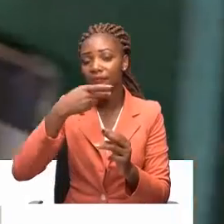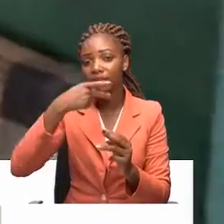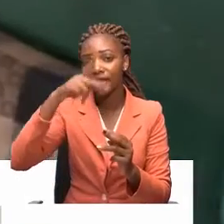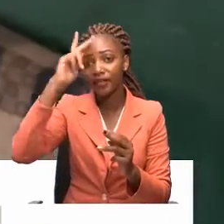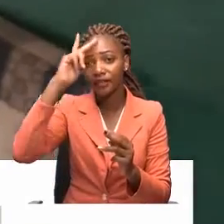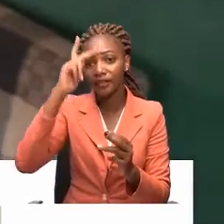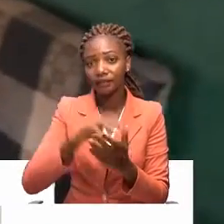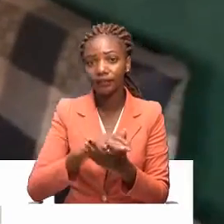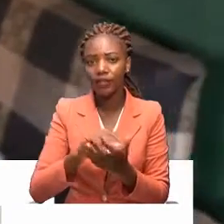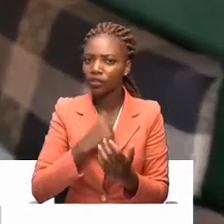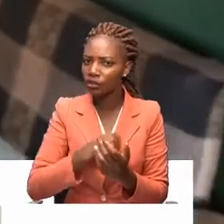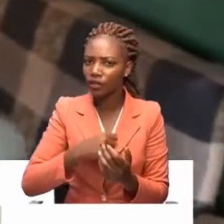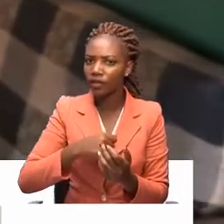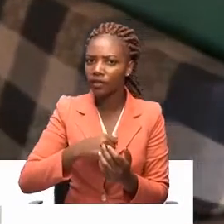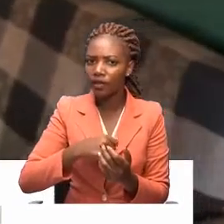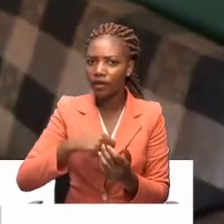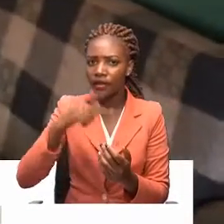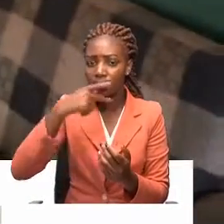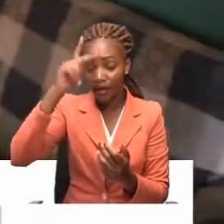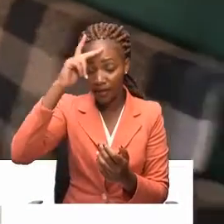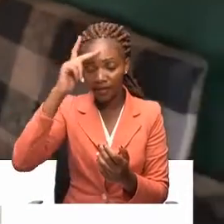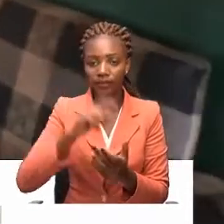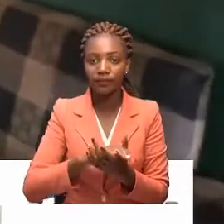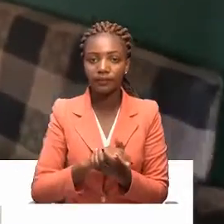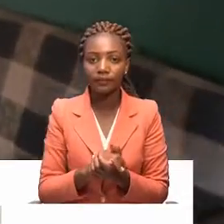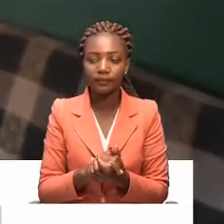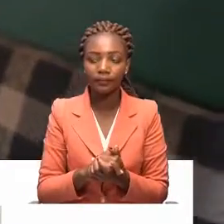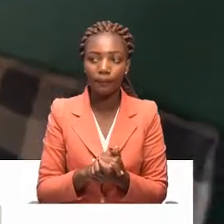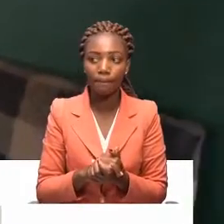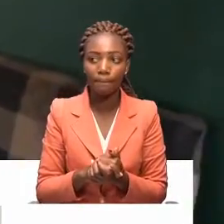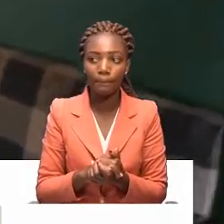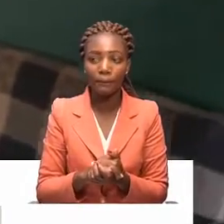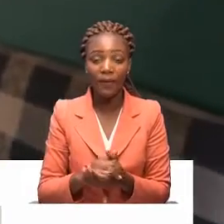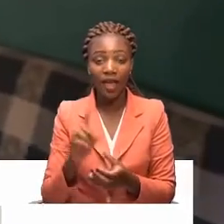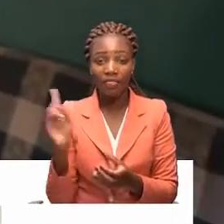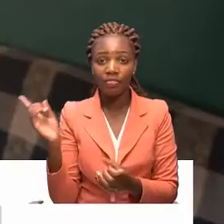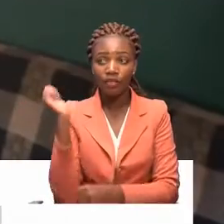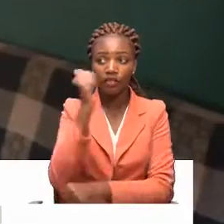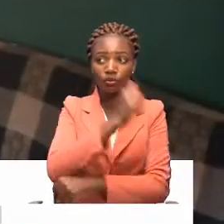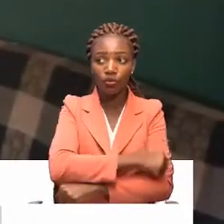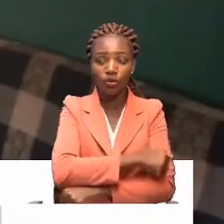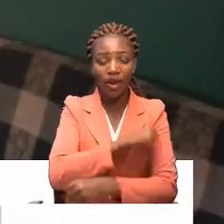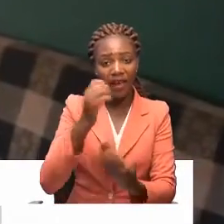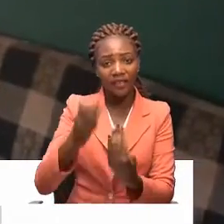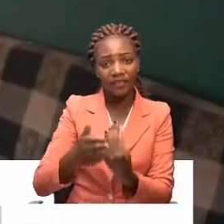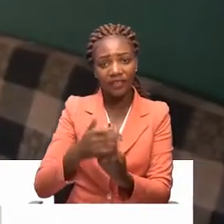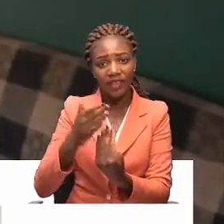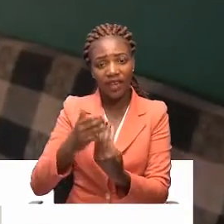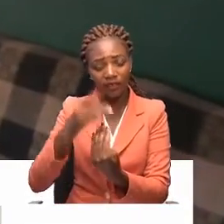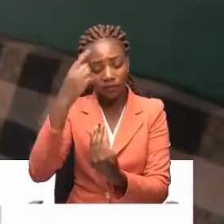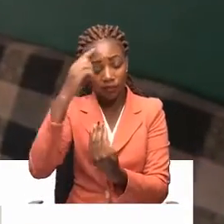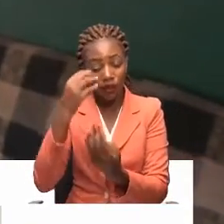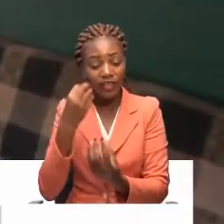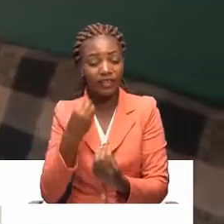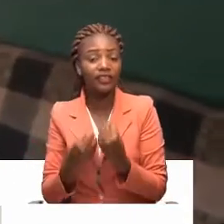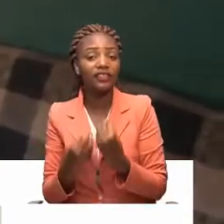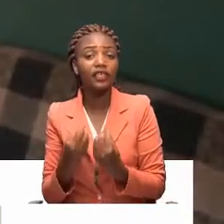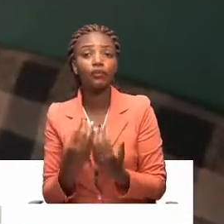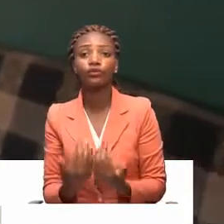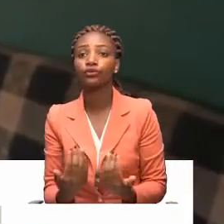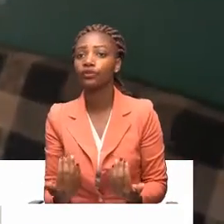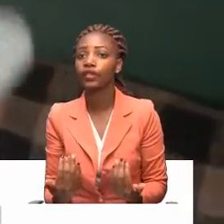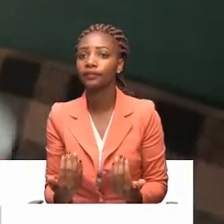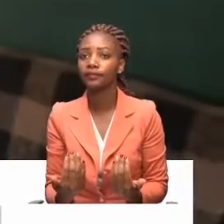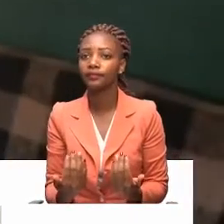Kids inatoa hifadhi kwa zaidi ya watoto 100 wanaoishi na ulemavu, huku idadi kubwa watoto hao wakiwa wale waliokataliwa na wazazi wao